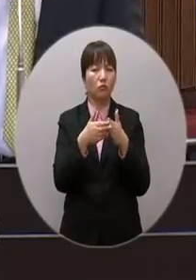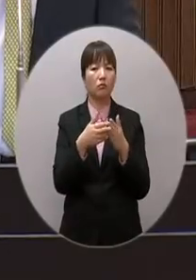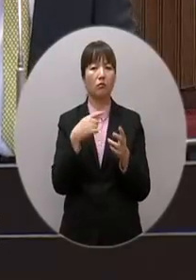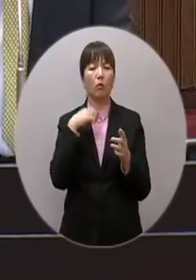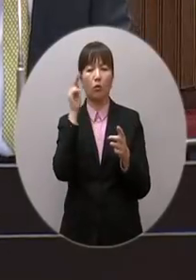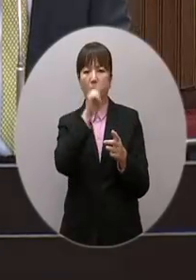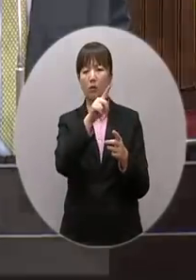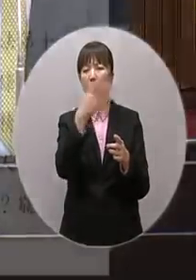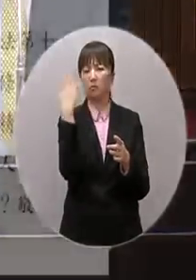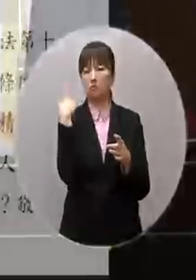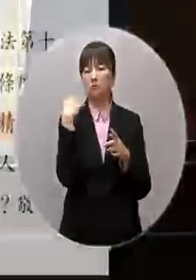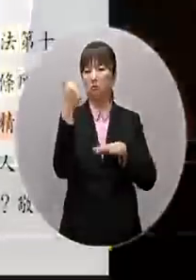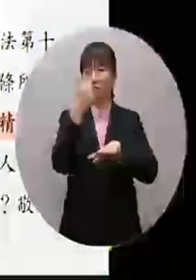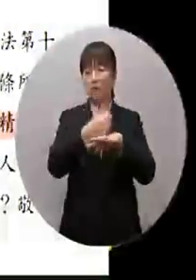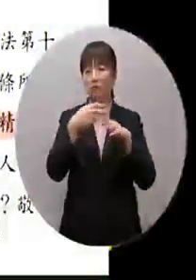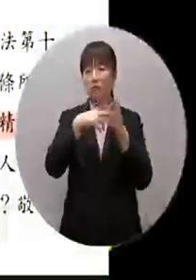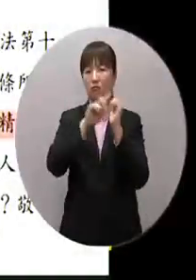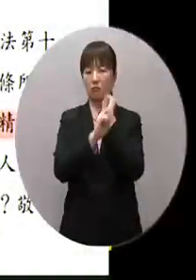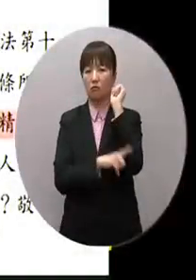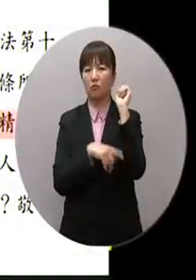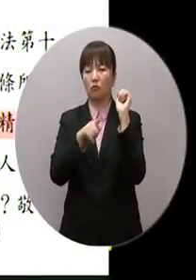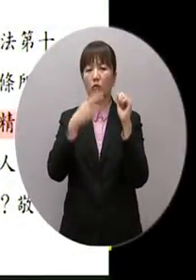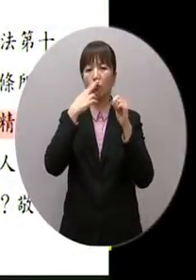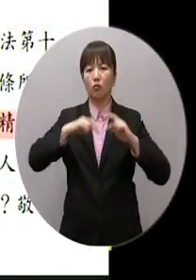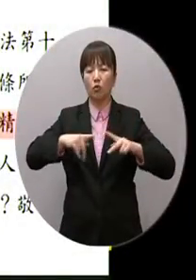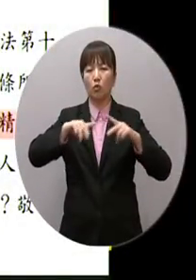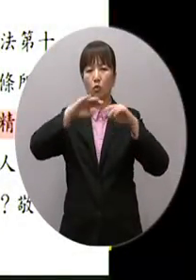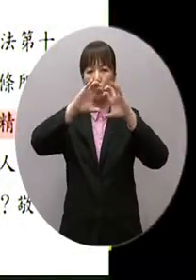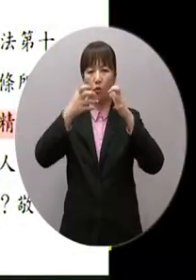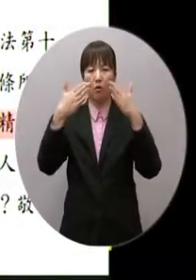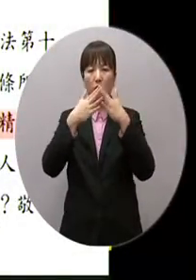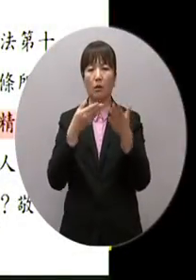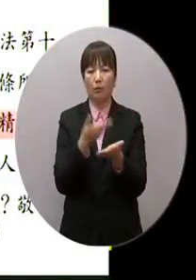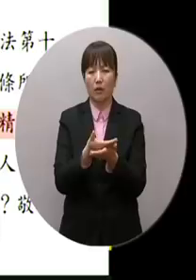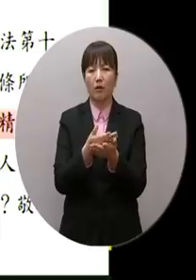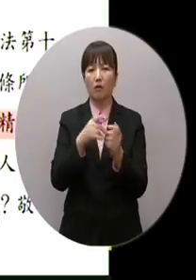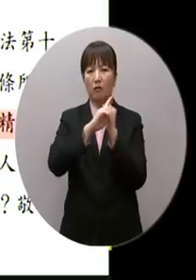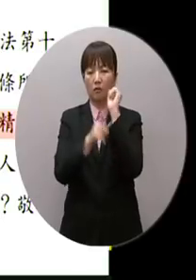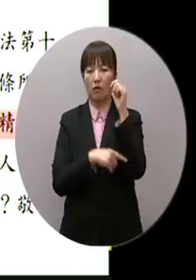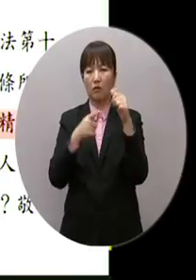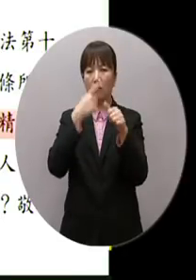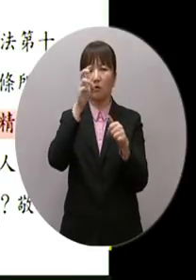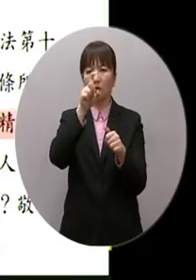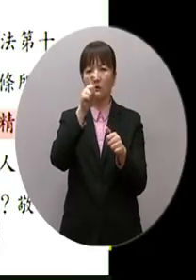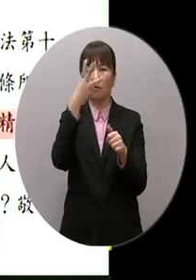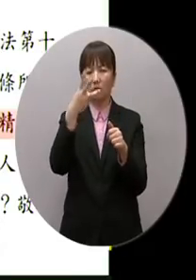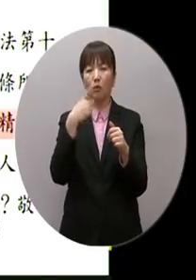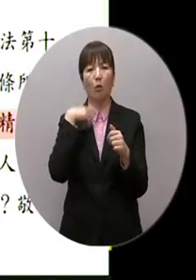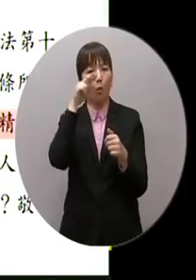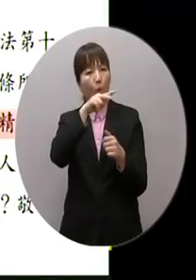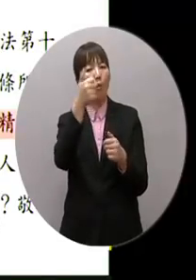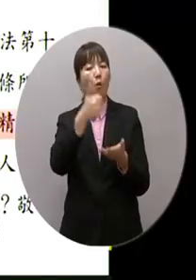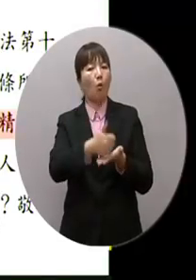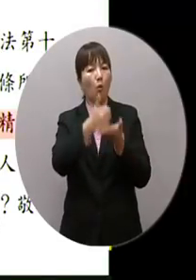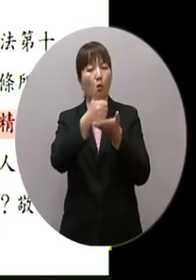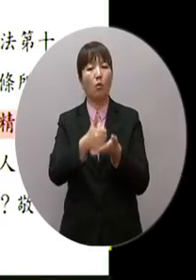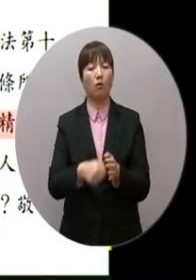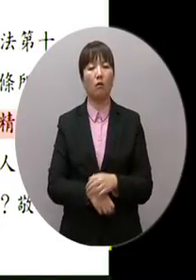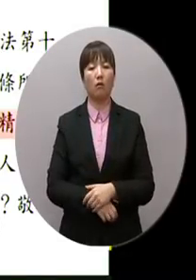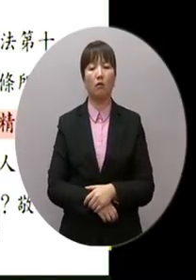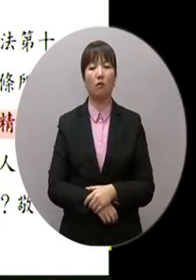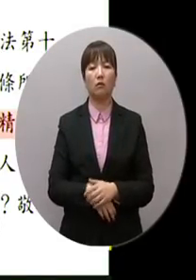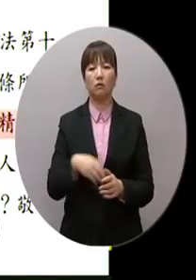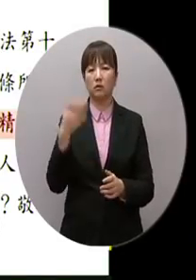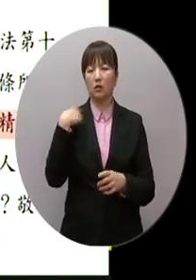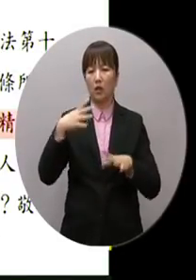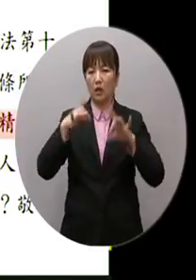当立法委员的时候要去修改国家赔偿法第13条的案子，我看得非常的佩服啊。